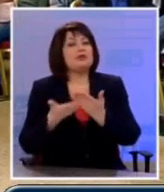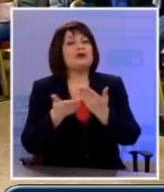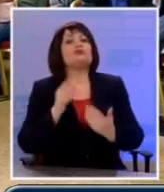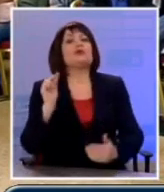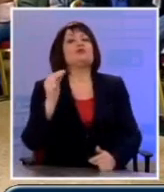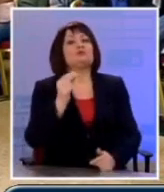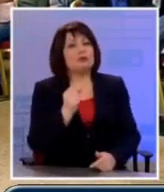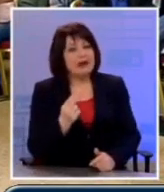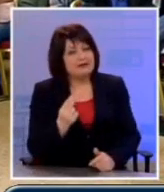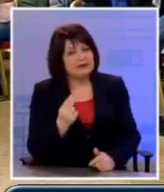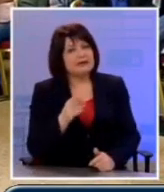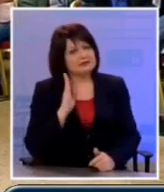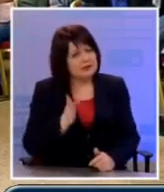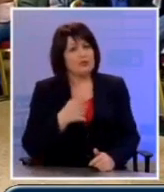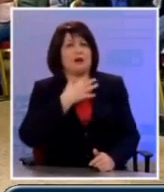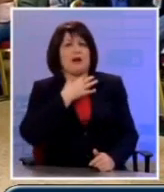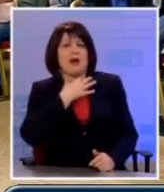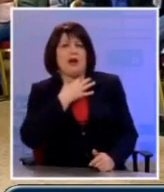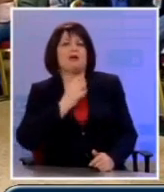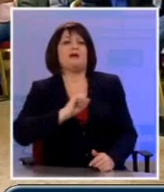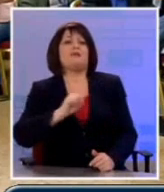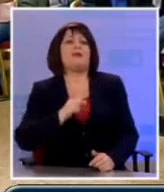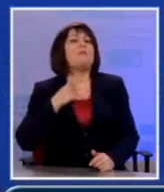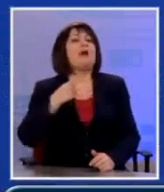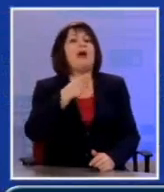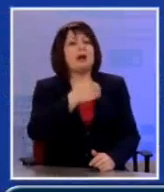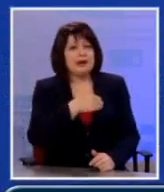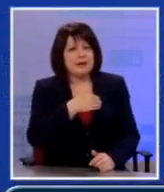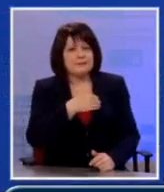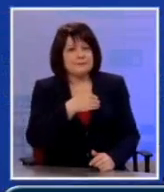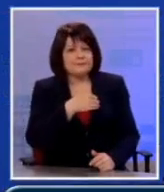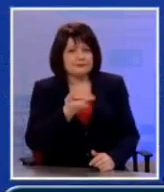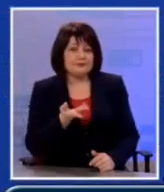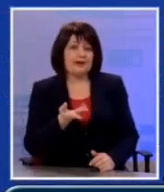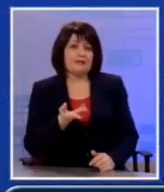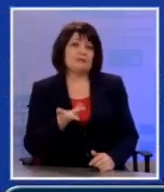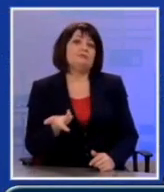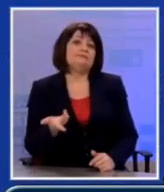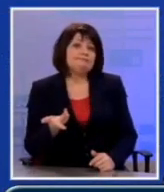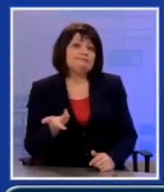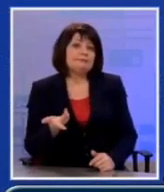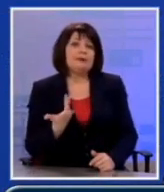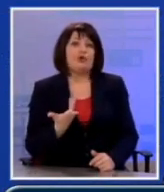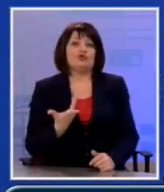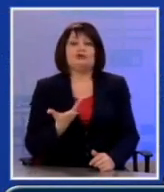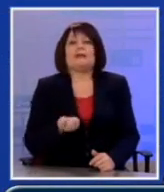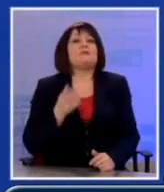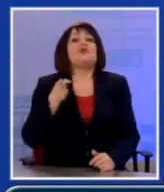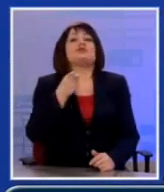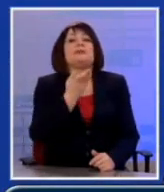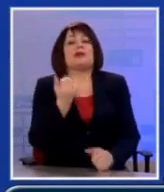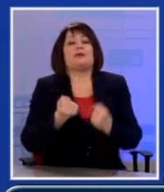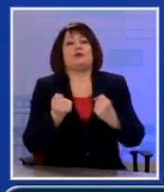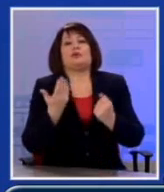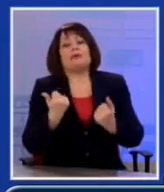βουλευτές στο να ανταποκρίνονται στις ανάγκες μετάβασής τους, να μην τους αποστερήσουμε εργαλεία και μέσα για